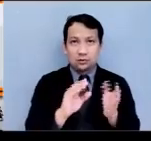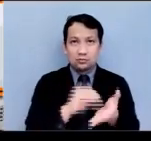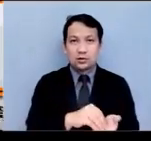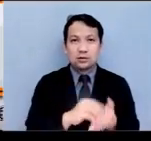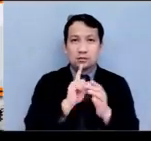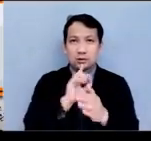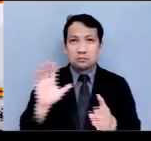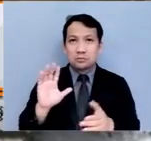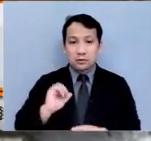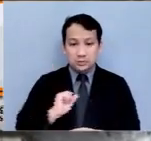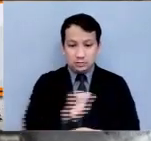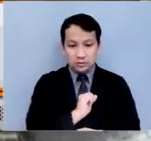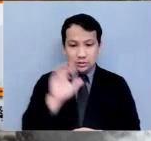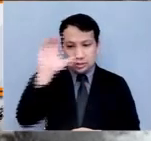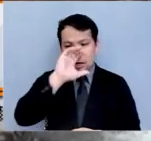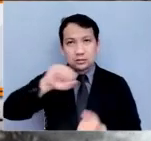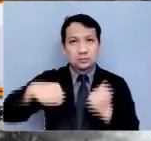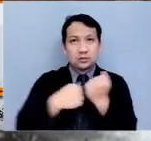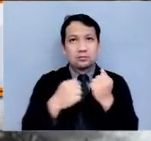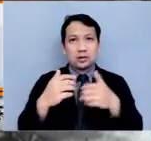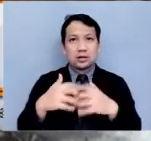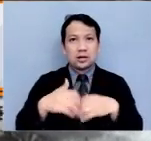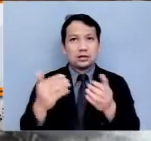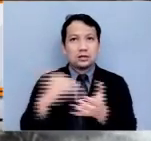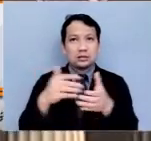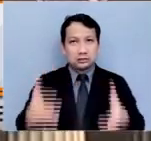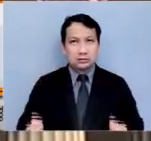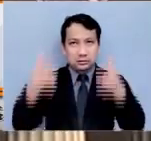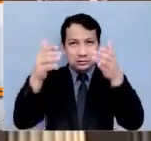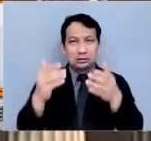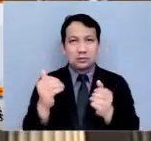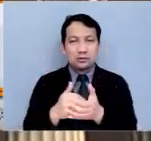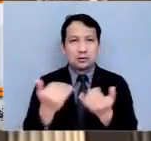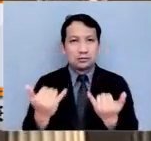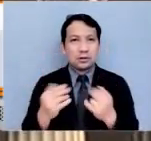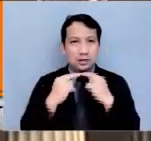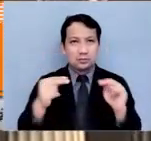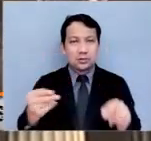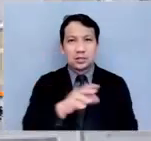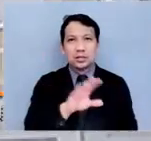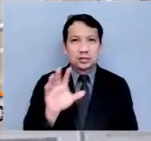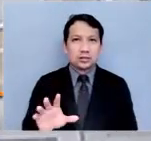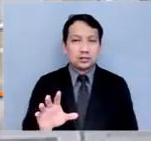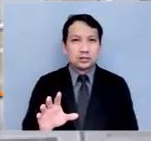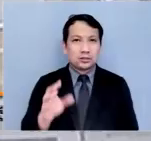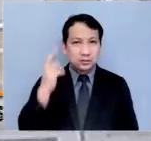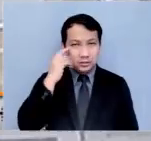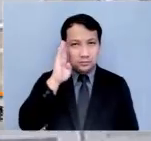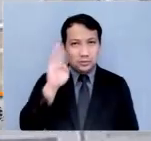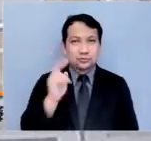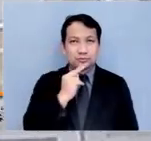na hahanap sila ng pondo para muling maipatayo ang nasunog na istruktura. Nagbabalita mula sa frontline, Brian